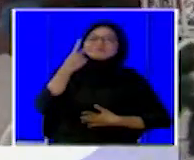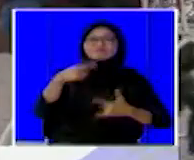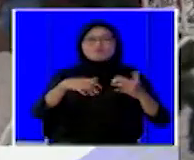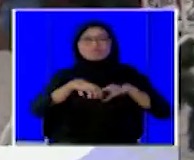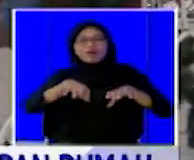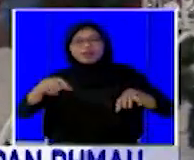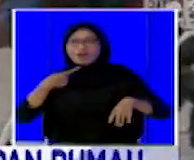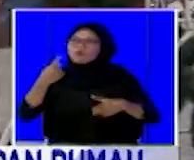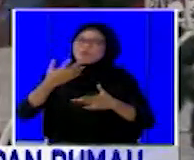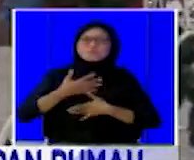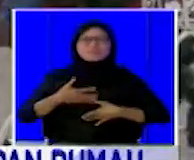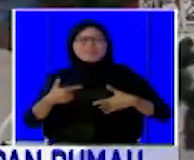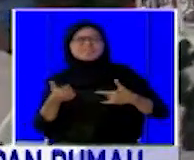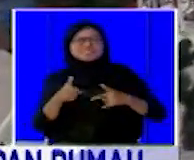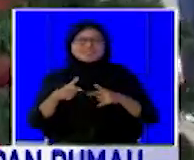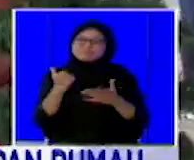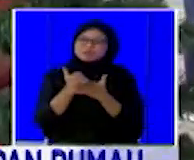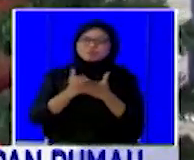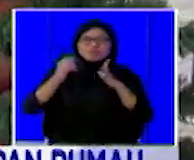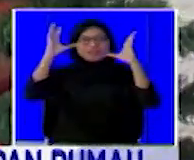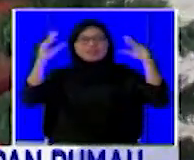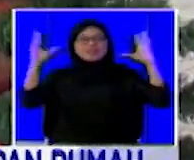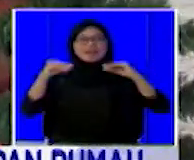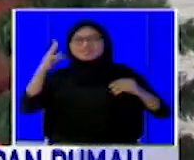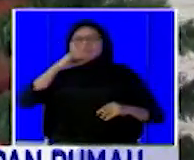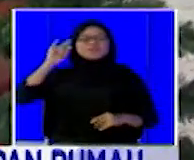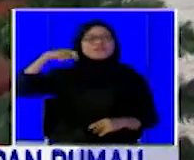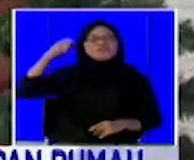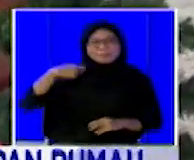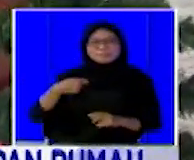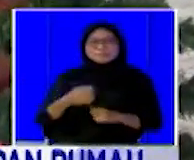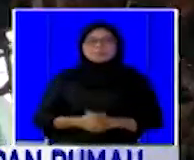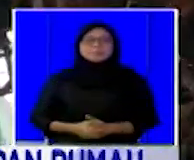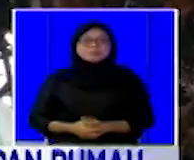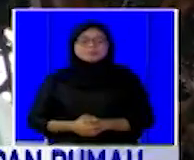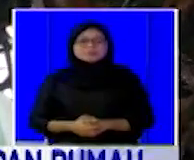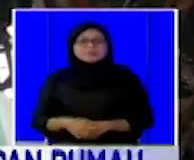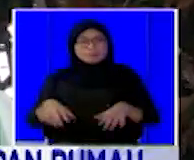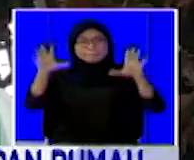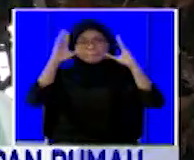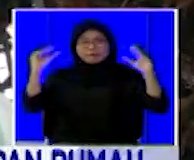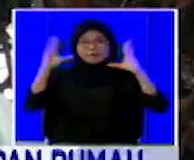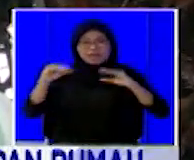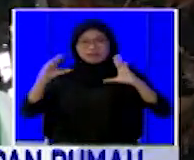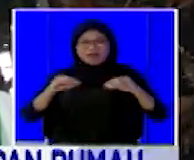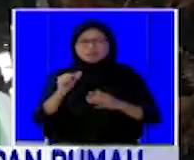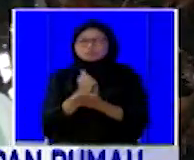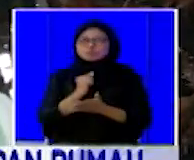suasana Natal. Tetangga hingga warga sekitar juga dapat menikmati dekorasi Natal seperti di film